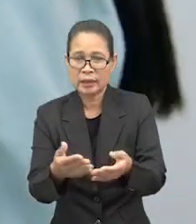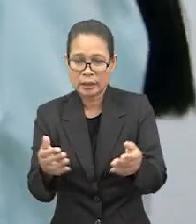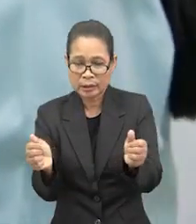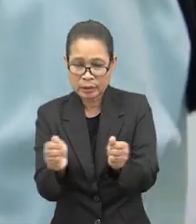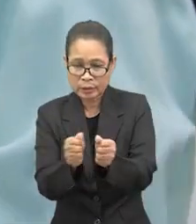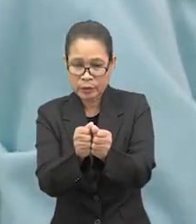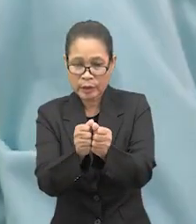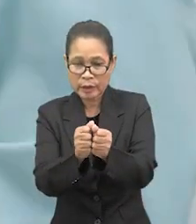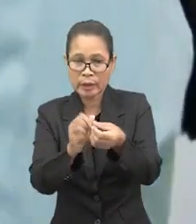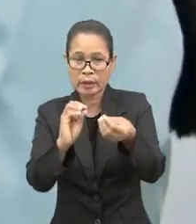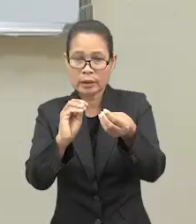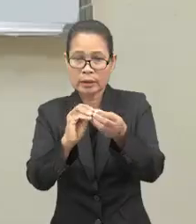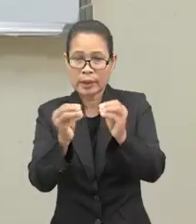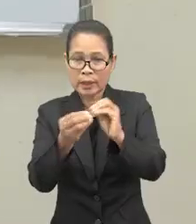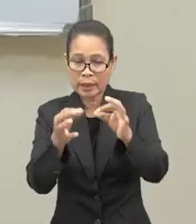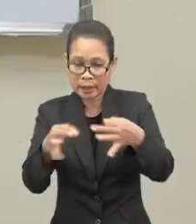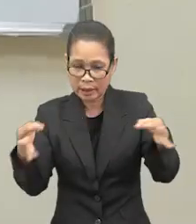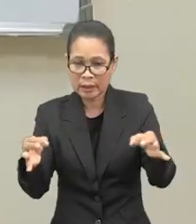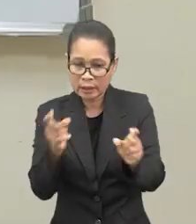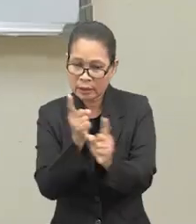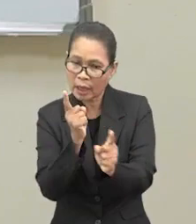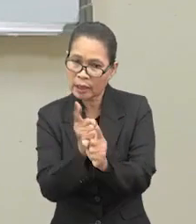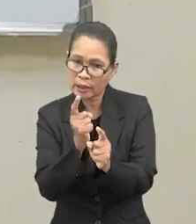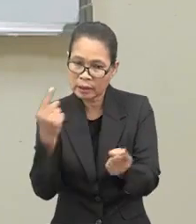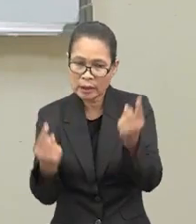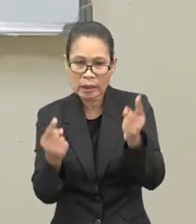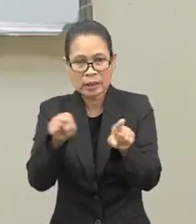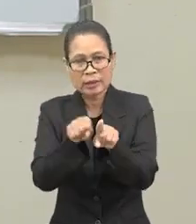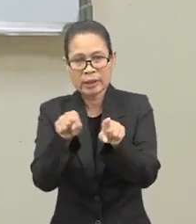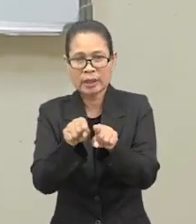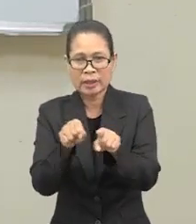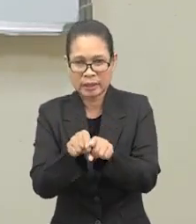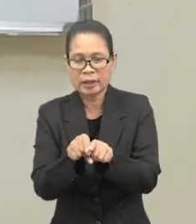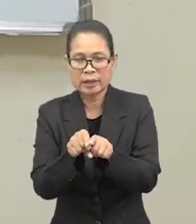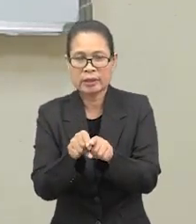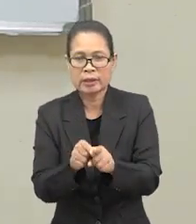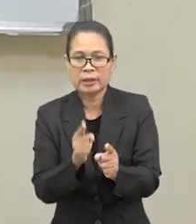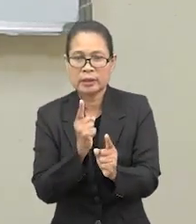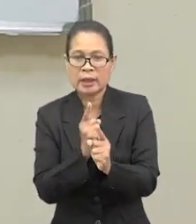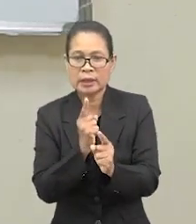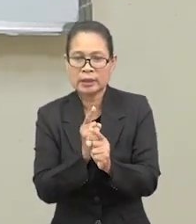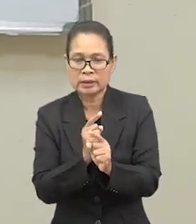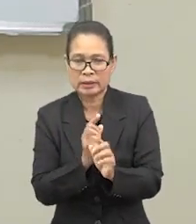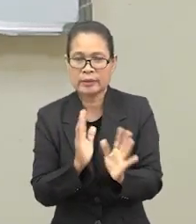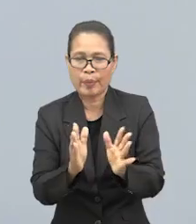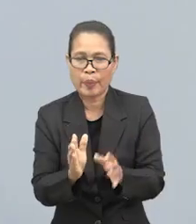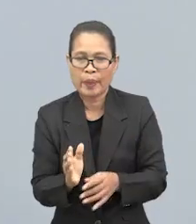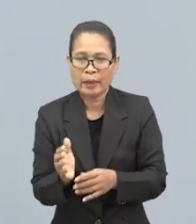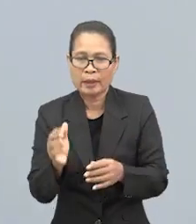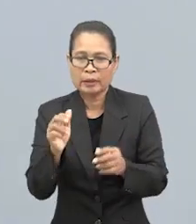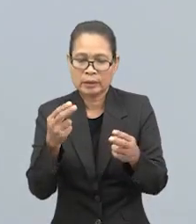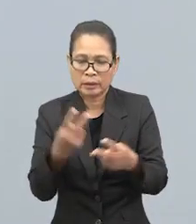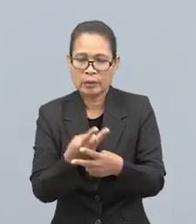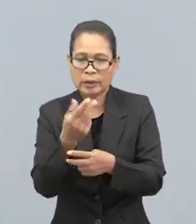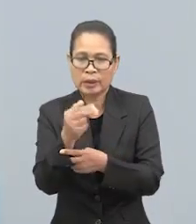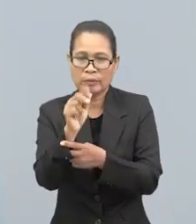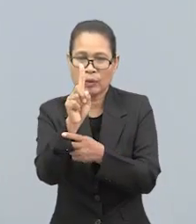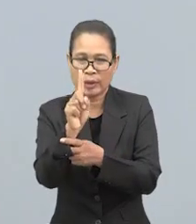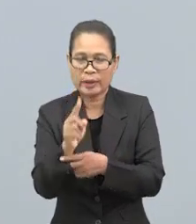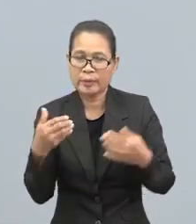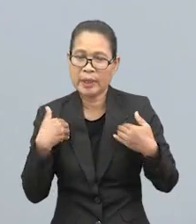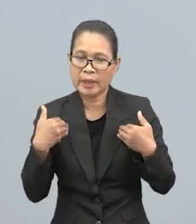nè kháng lư. Ta vì trầm trơn nâng xóm sọp từ ta là bạc lệch hai rừng nâu. Chà. Tua tìm